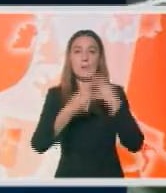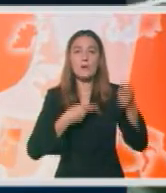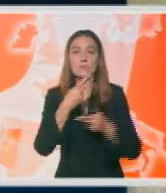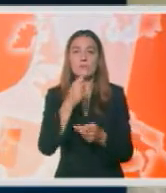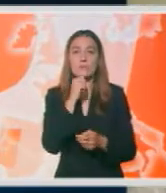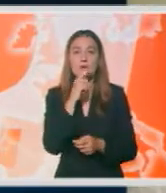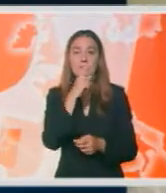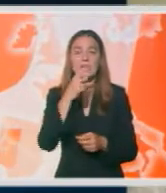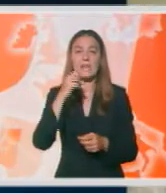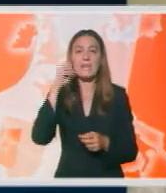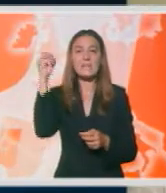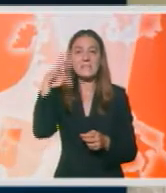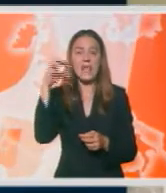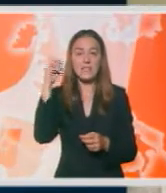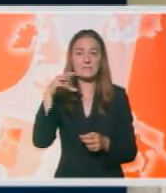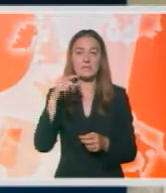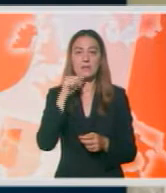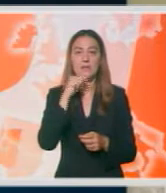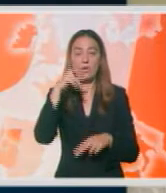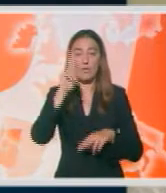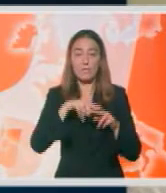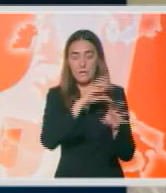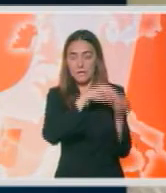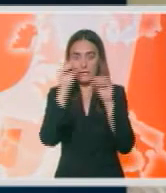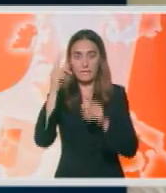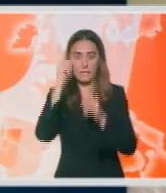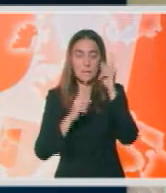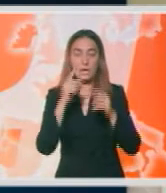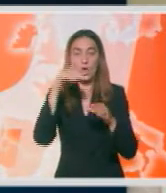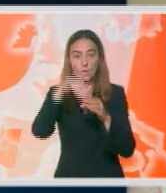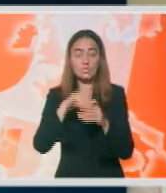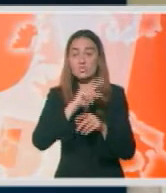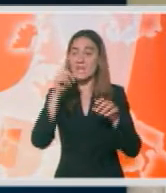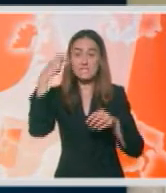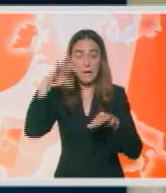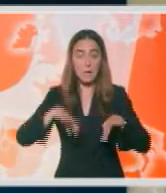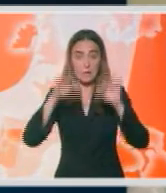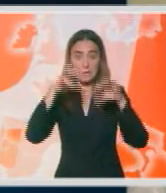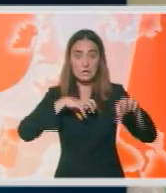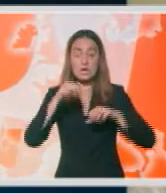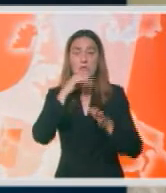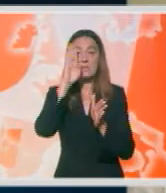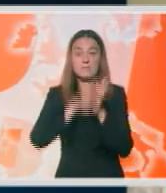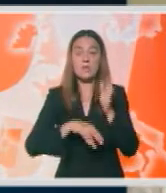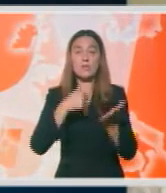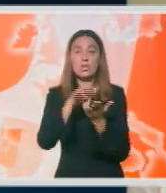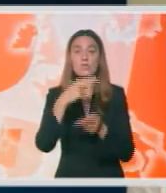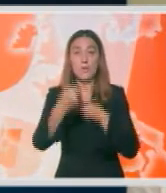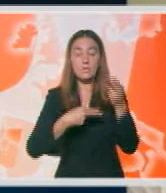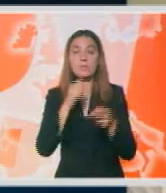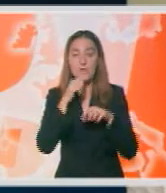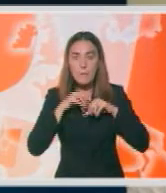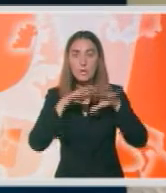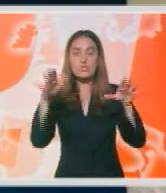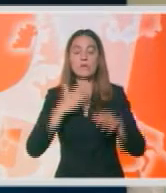LED sijalice. Fabrike se sele u unutrašnjost ne samo da bi pronašle radnike i smanjile troškove proizvodnje, već da bi